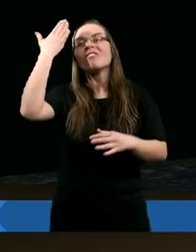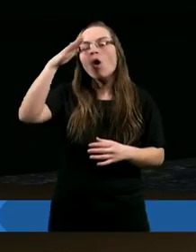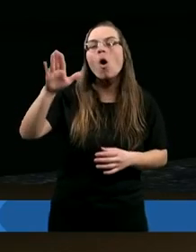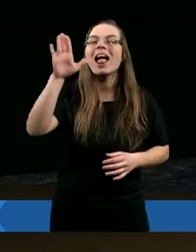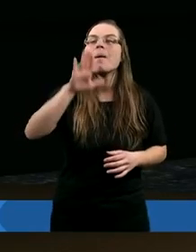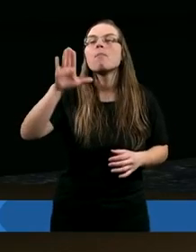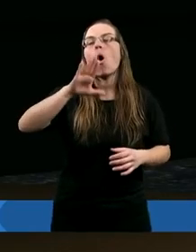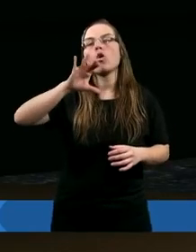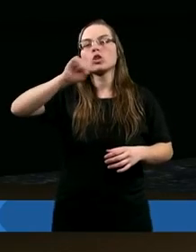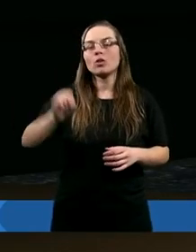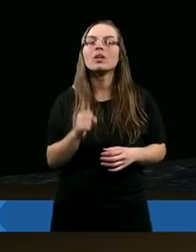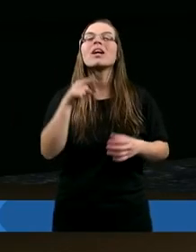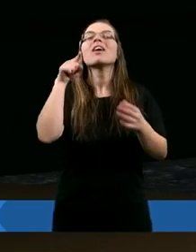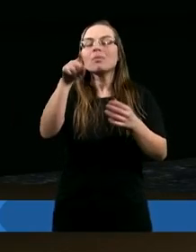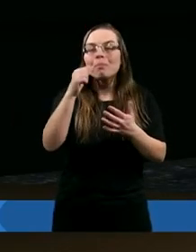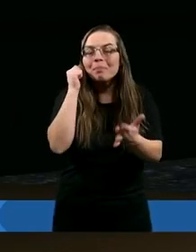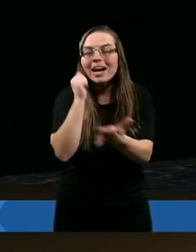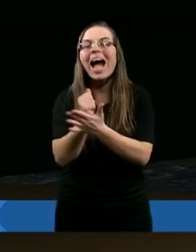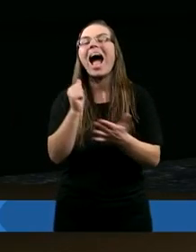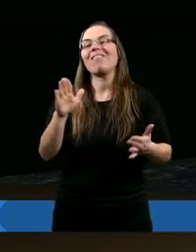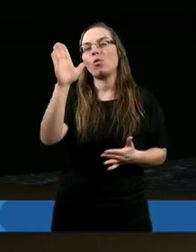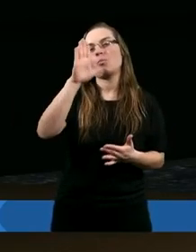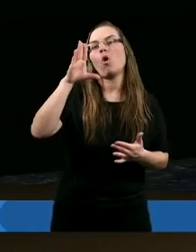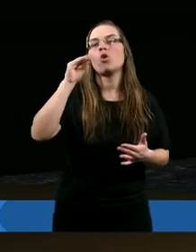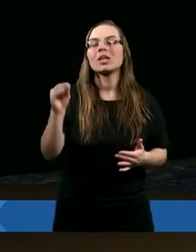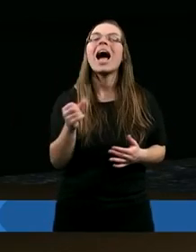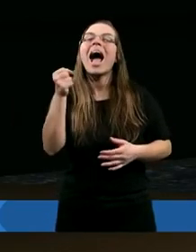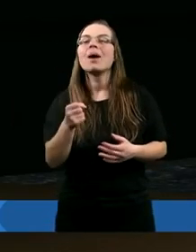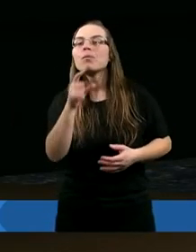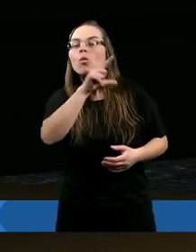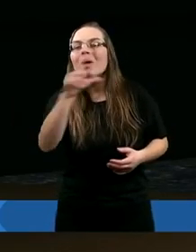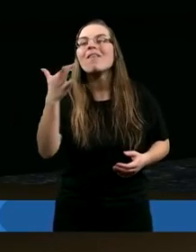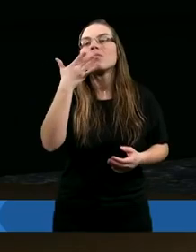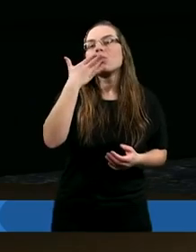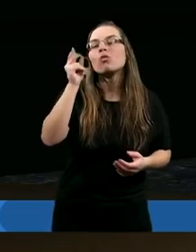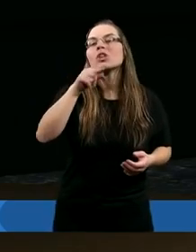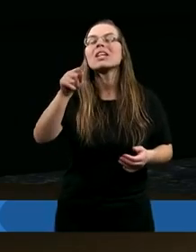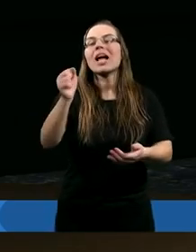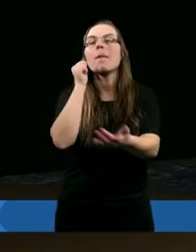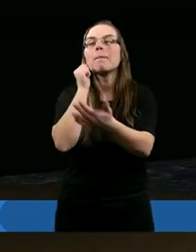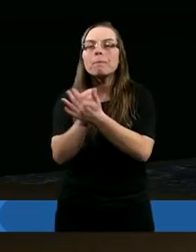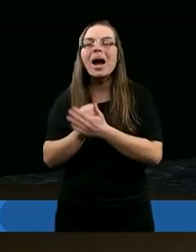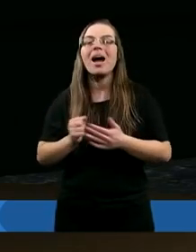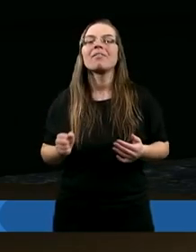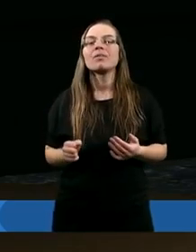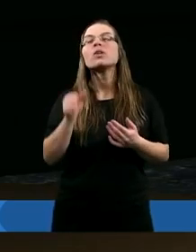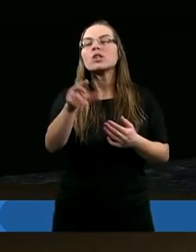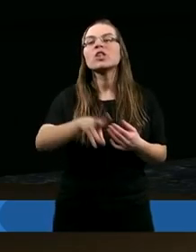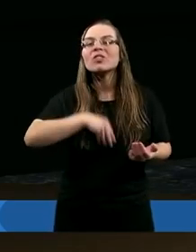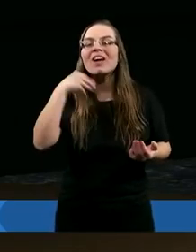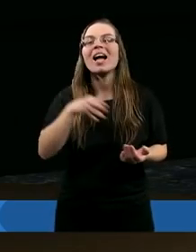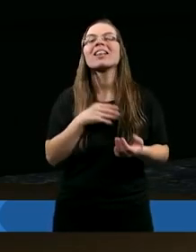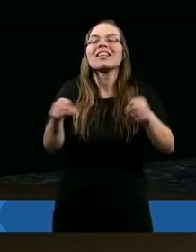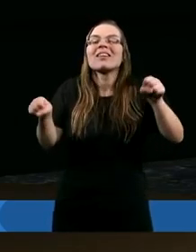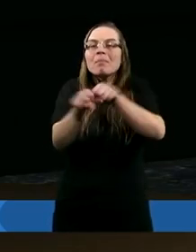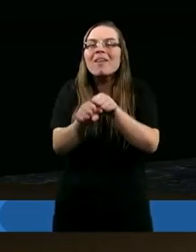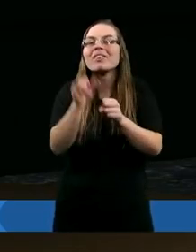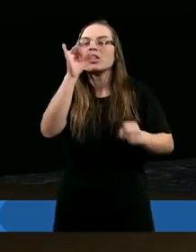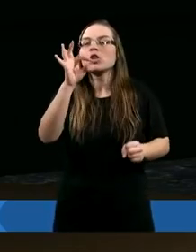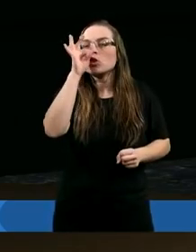wolę Bożą, prawo Boże. Apostoł Paweł mówi, że to prawo, ten zakon jest święty, i